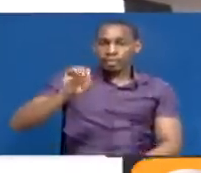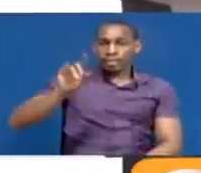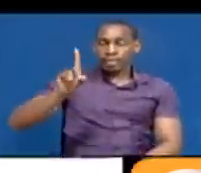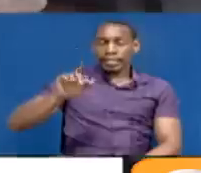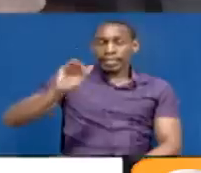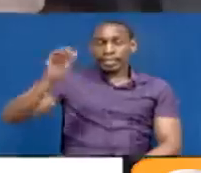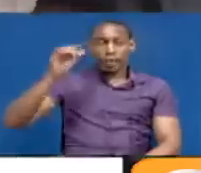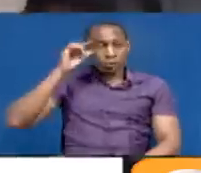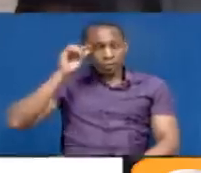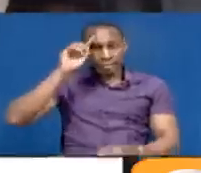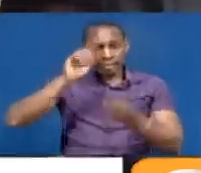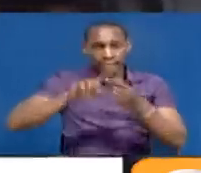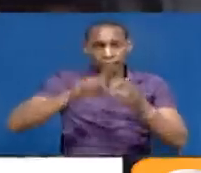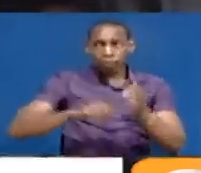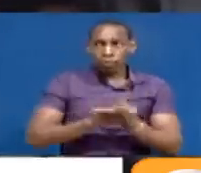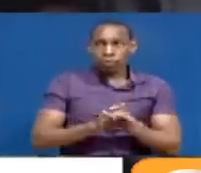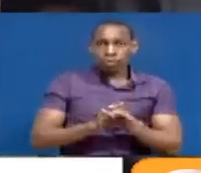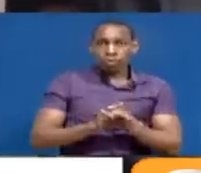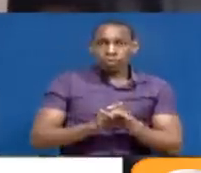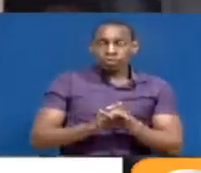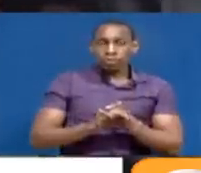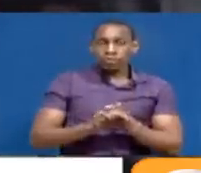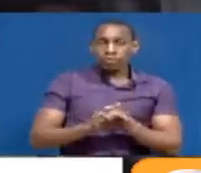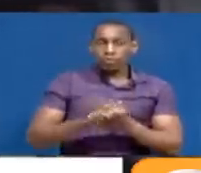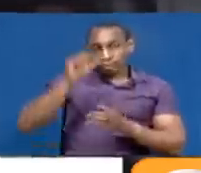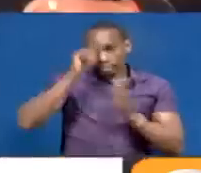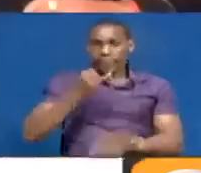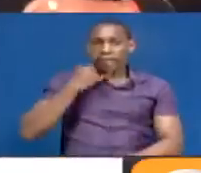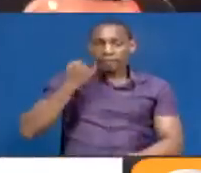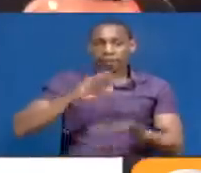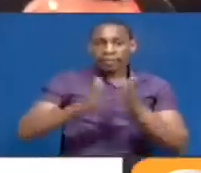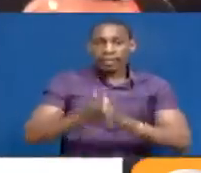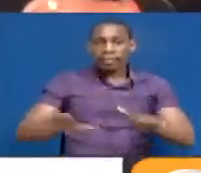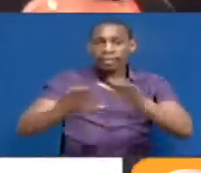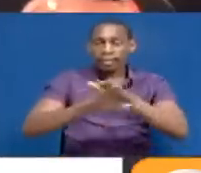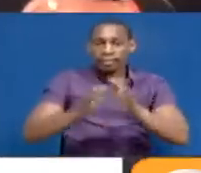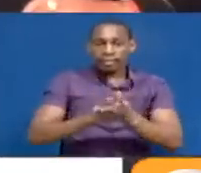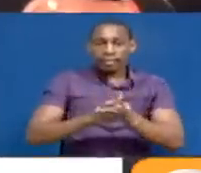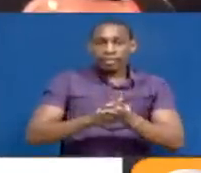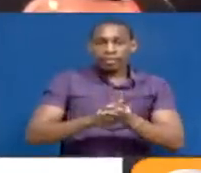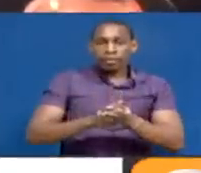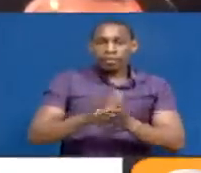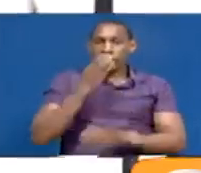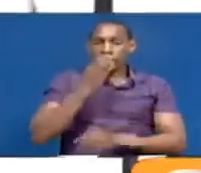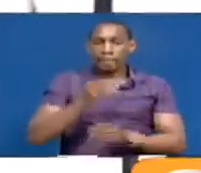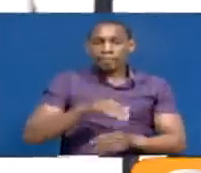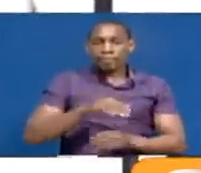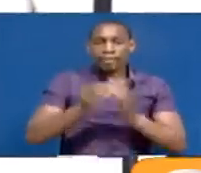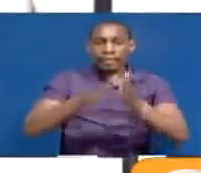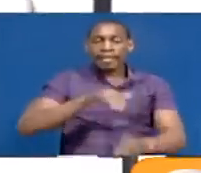mjini Mombasa iliyolenga kumwaga Gavana Joho, ambapo ukurasa wa kuwa mgombea mwenza wa kinara wa ODM Raila